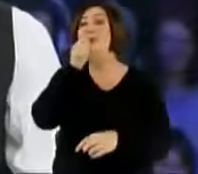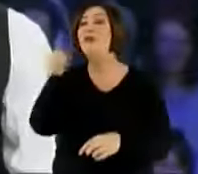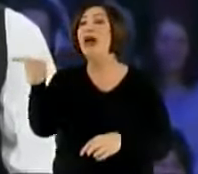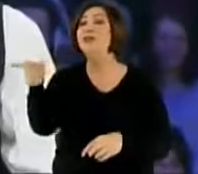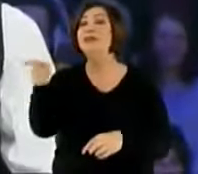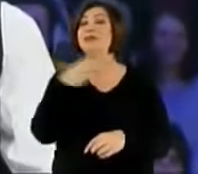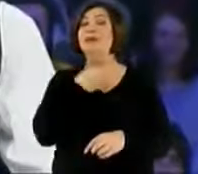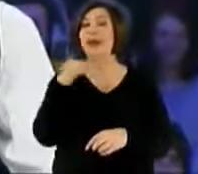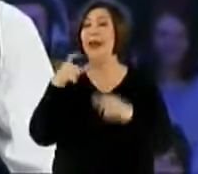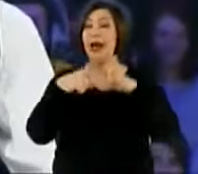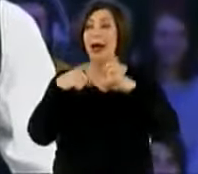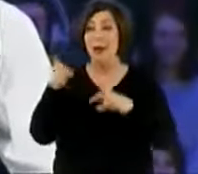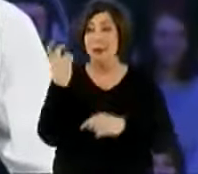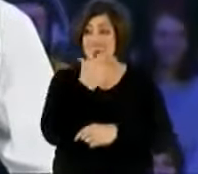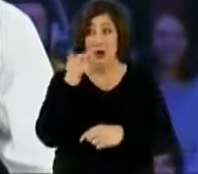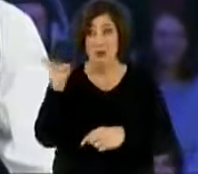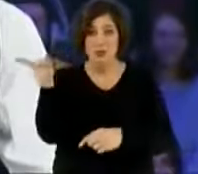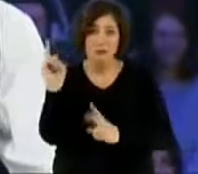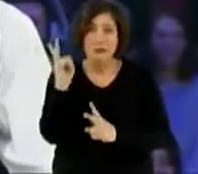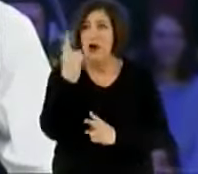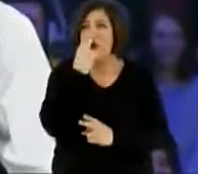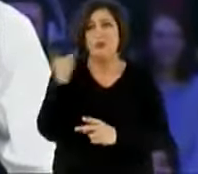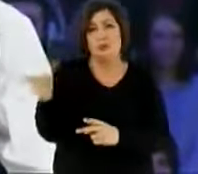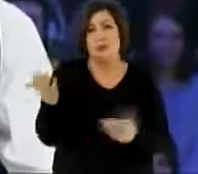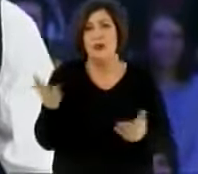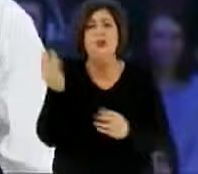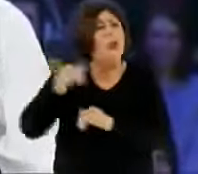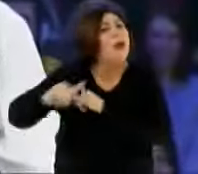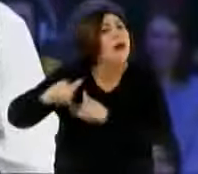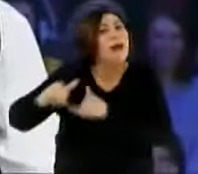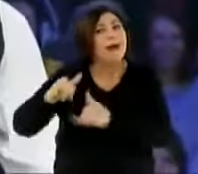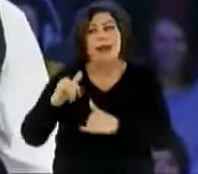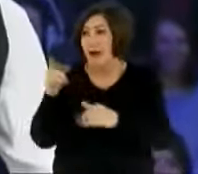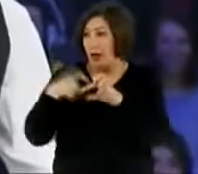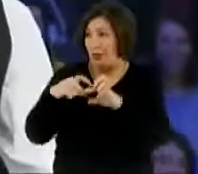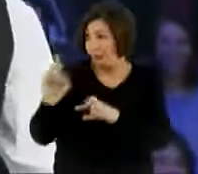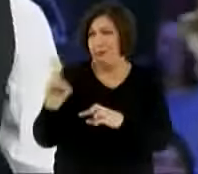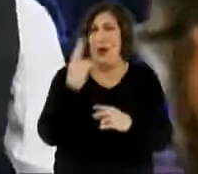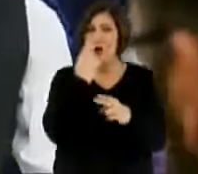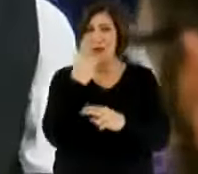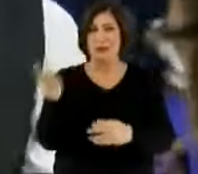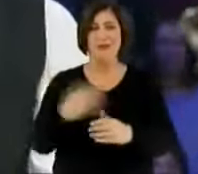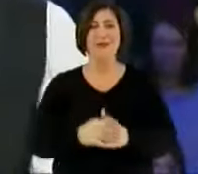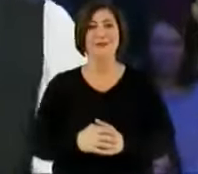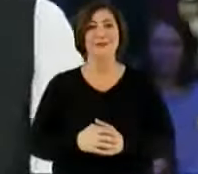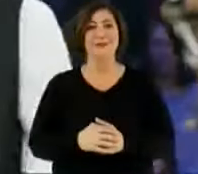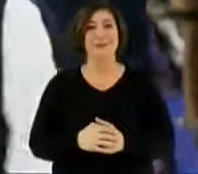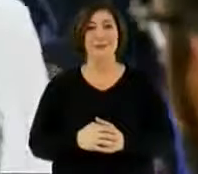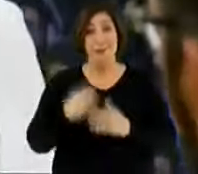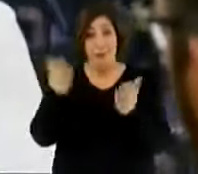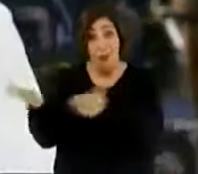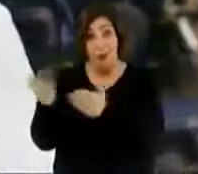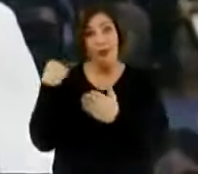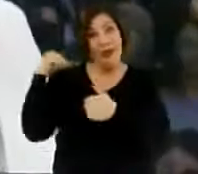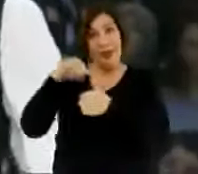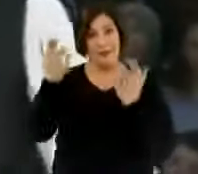mısın mikrofonu? Bu şarkı. Bu senin türün zaten. Evet, çok yakın. Tamam. Evet, Raga'nın türü. Mikrofonu verir misiniz Raga'ya? Evet. Evet,